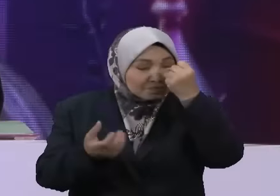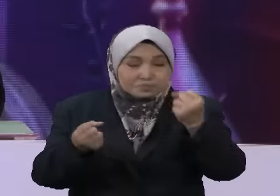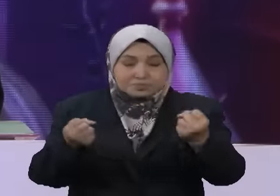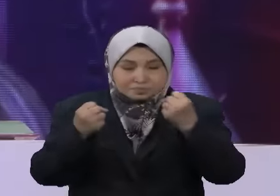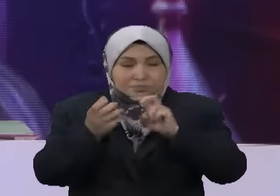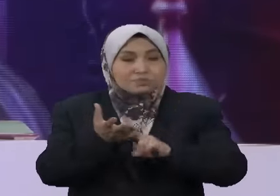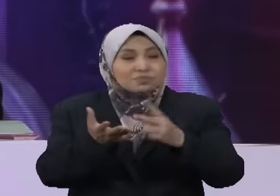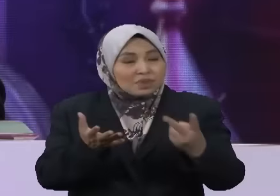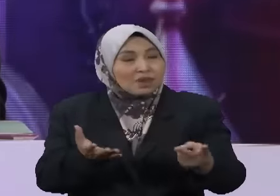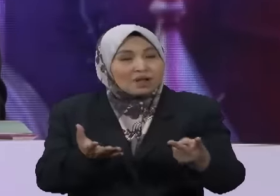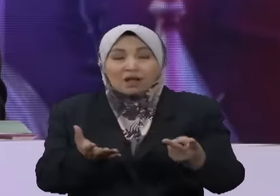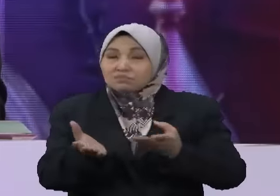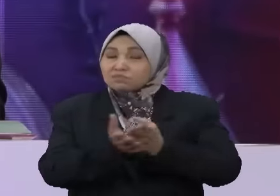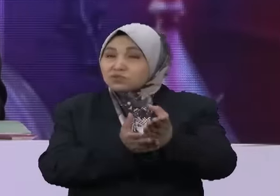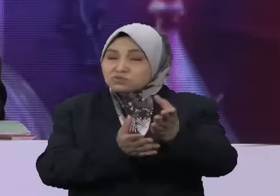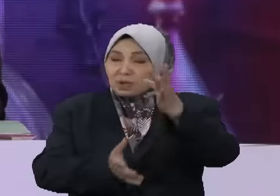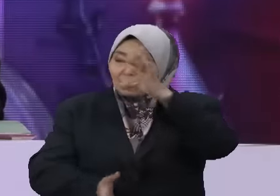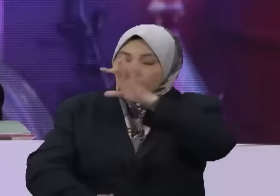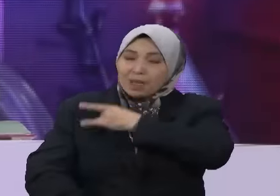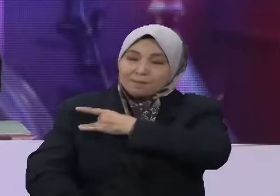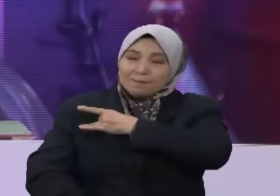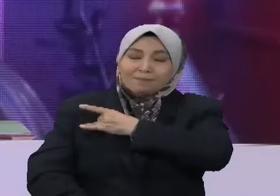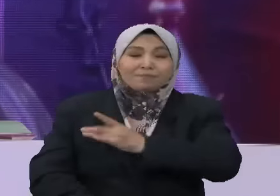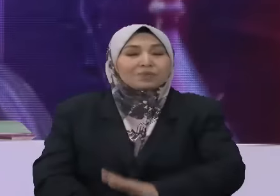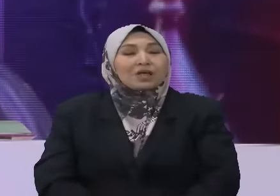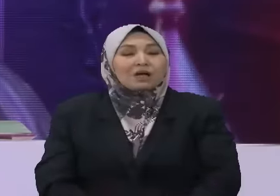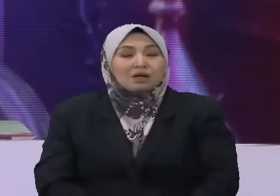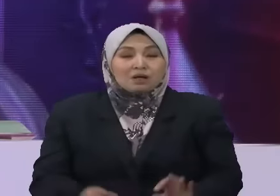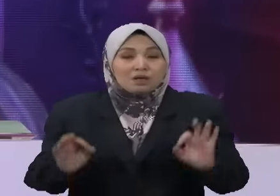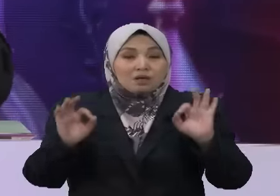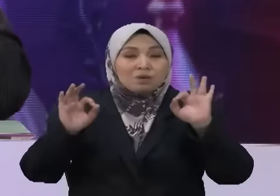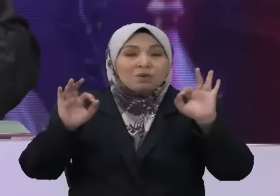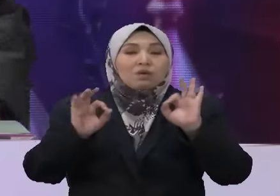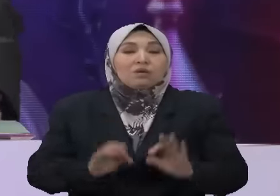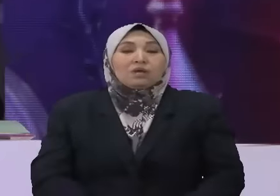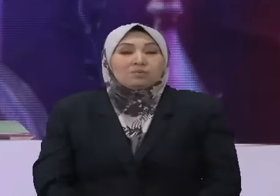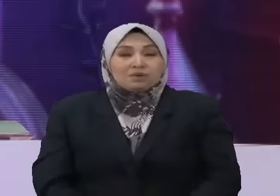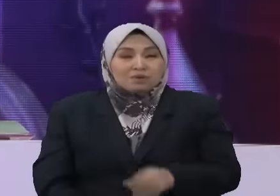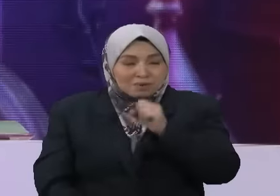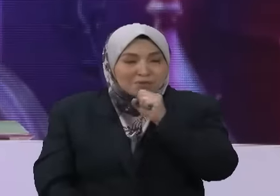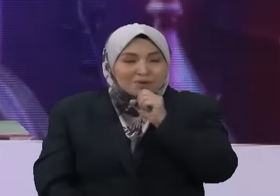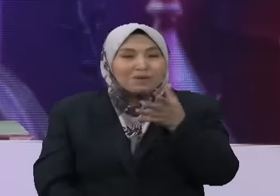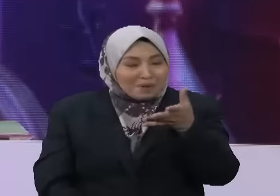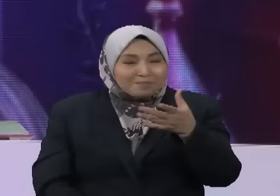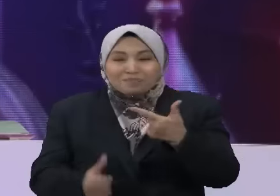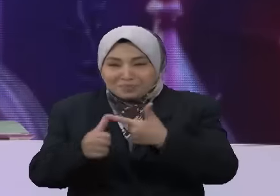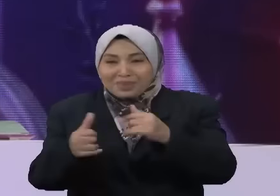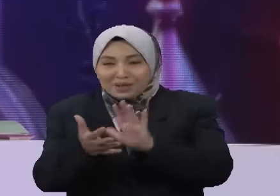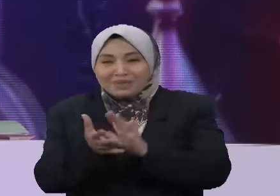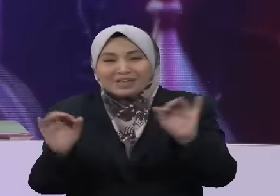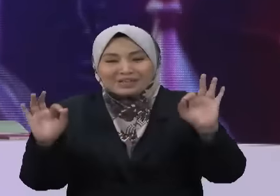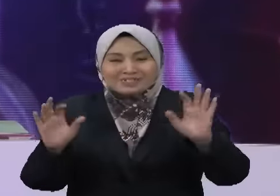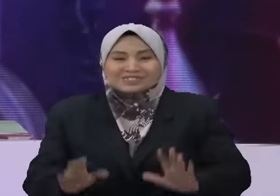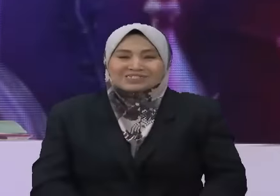tadabur Zap masuk terus ke hati insya-allah Ok batuk sikit okey